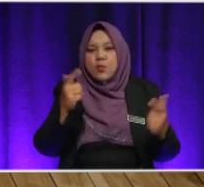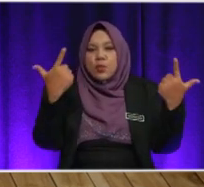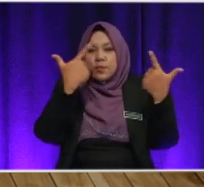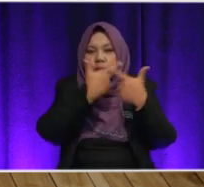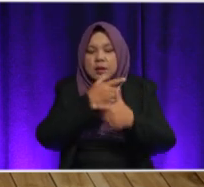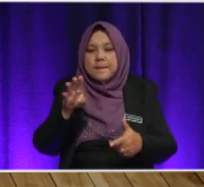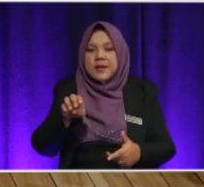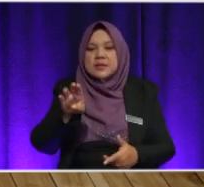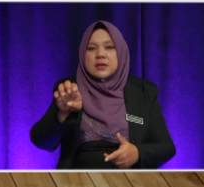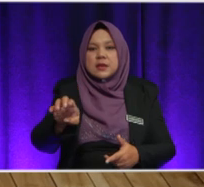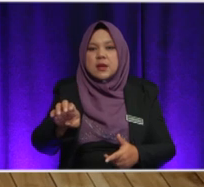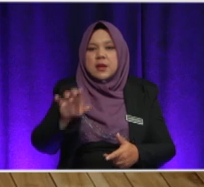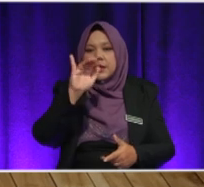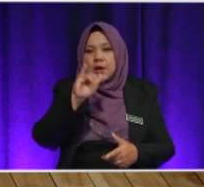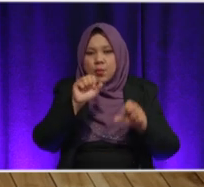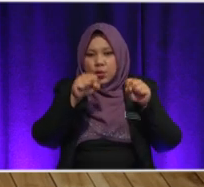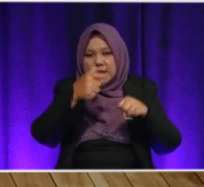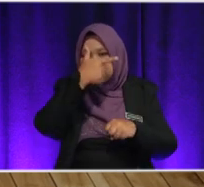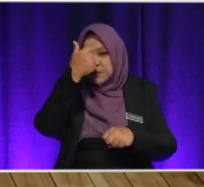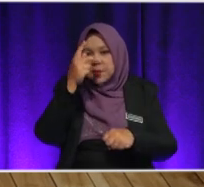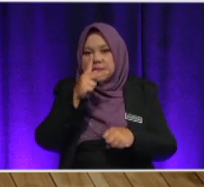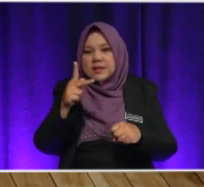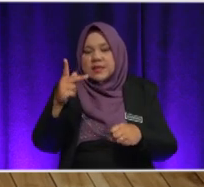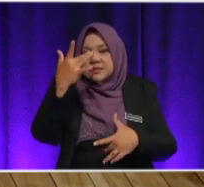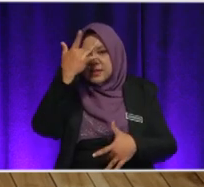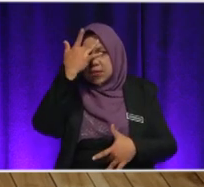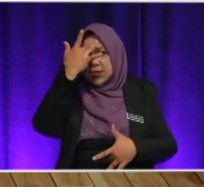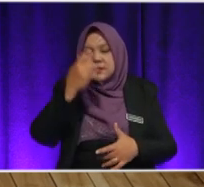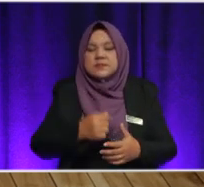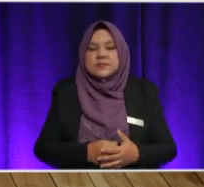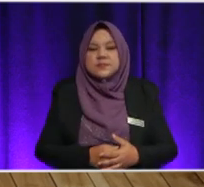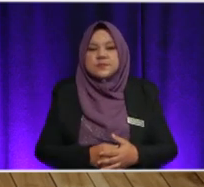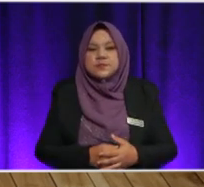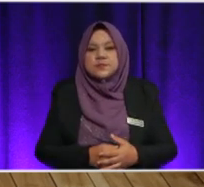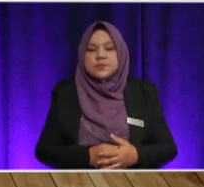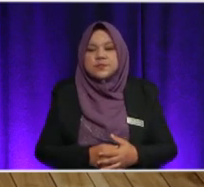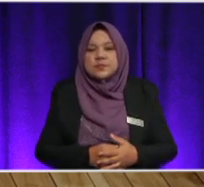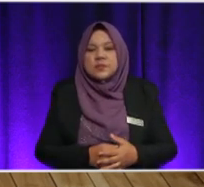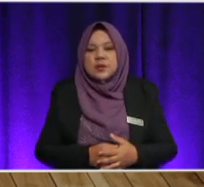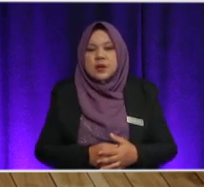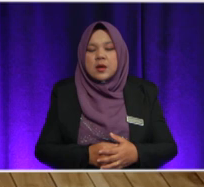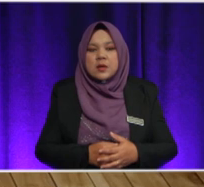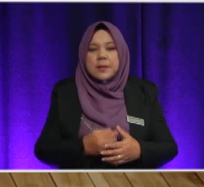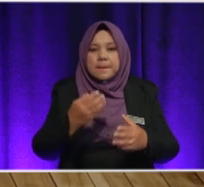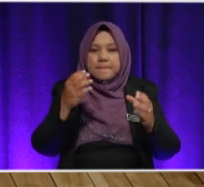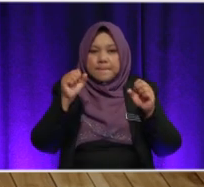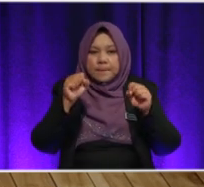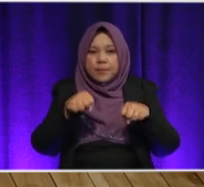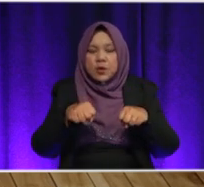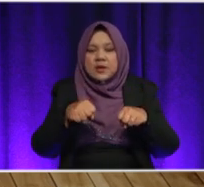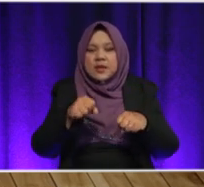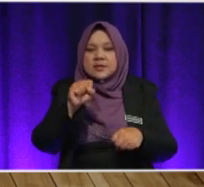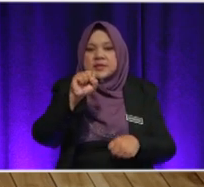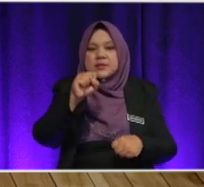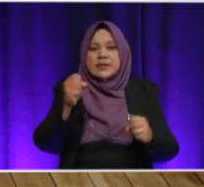betira yang menyebabkan penyakit yang ketiga obat ini boleh dihasilkan melalui insintesis bahan kimia boleh dihasilkan